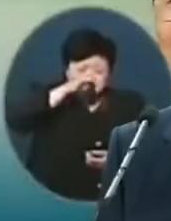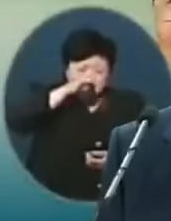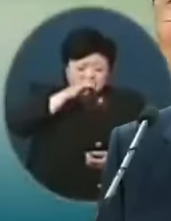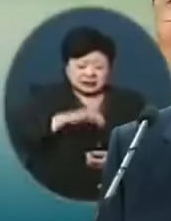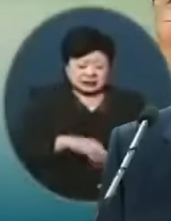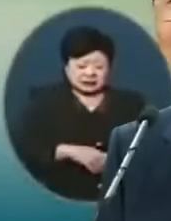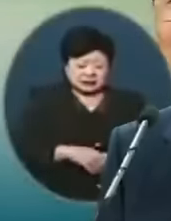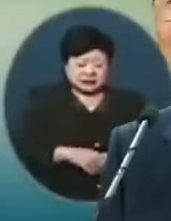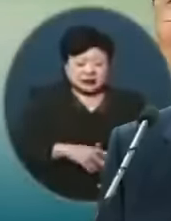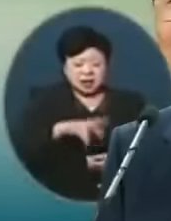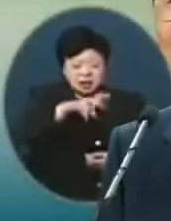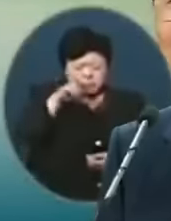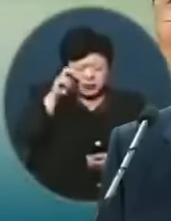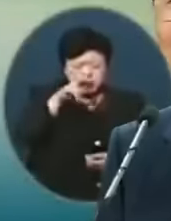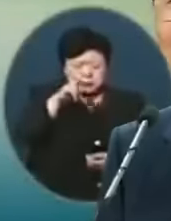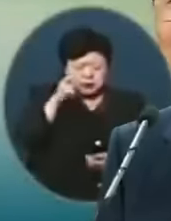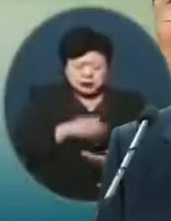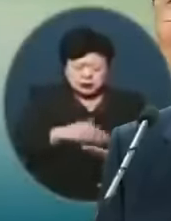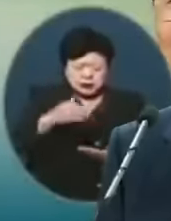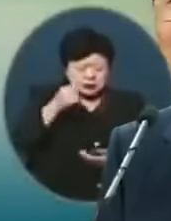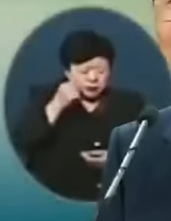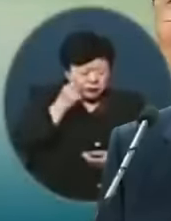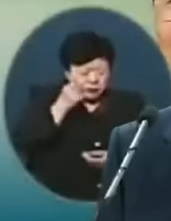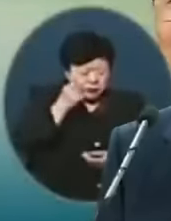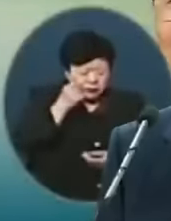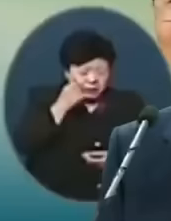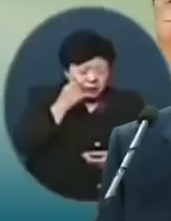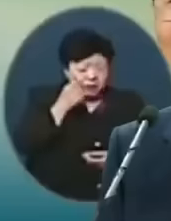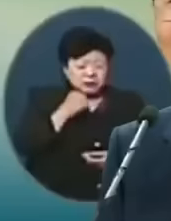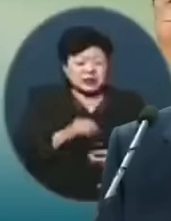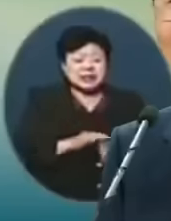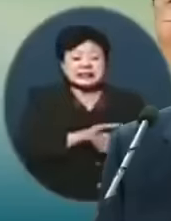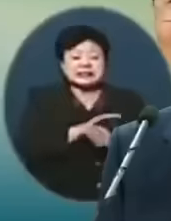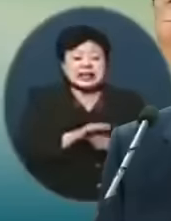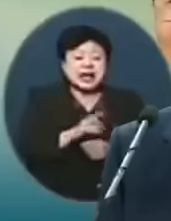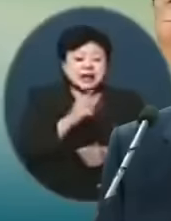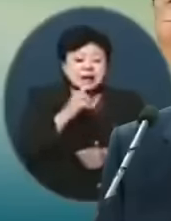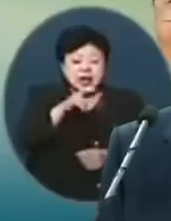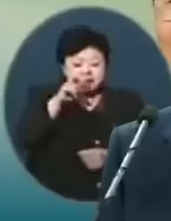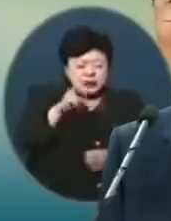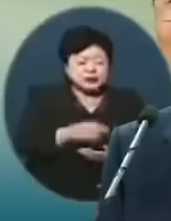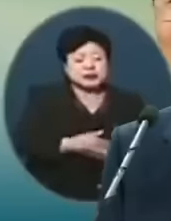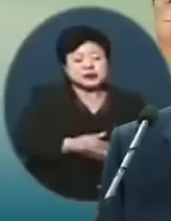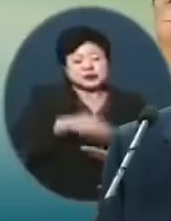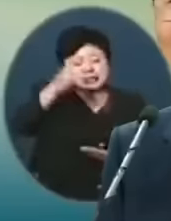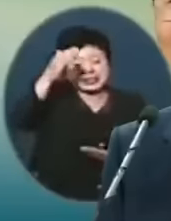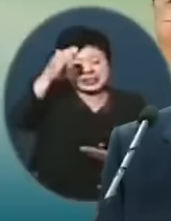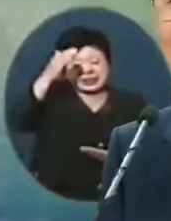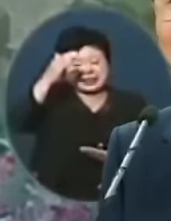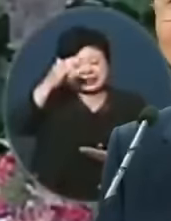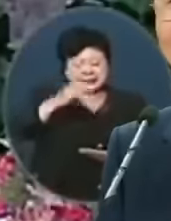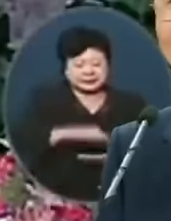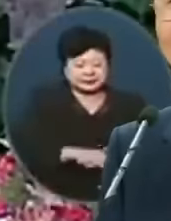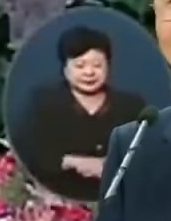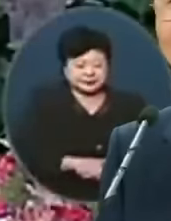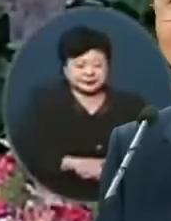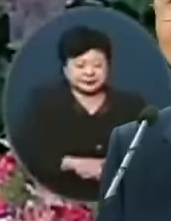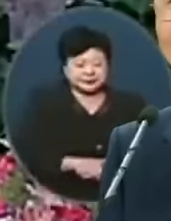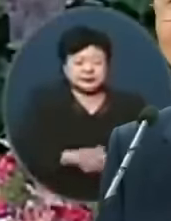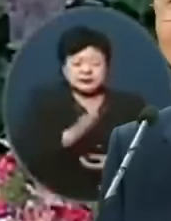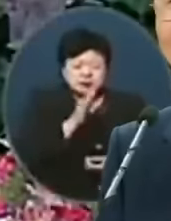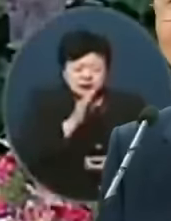사라진다. 이와 같이 미움은 미움을 쫓아낼 수 없습니다. 사랑만이 미움을 쫓아낼 수 있는 것입니다.